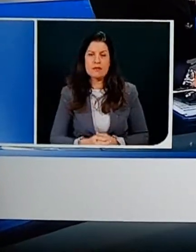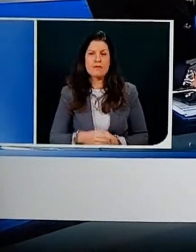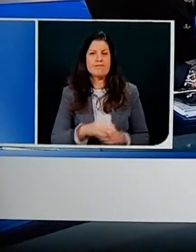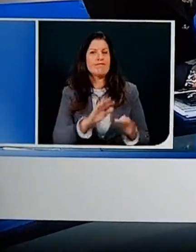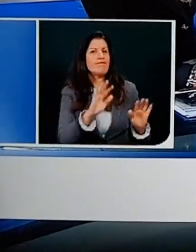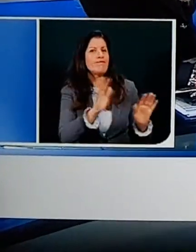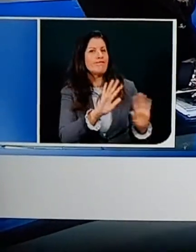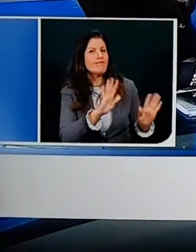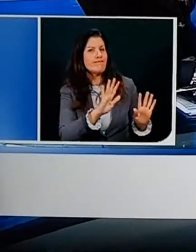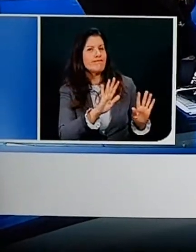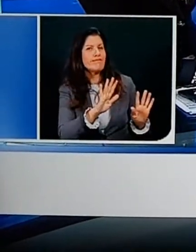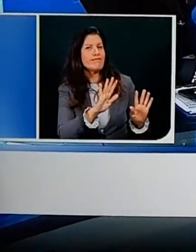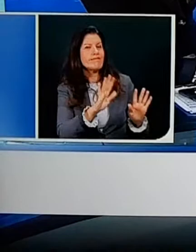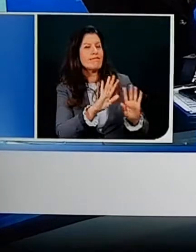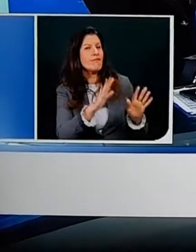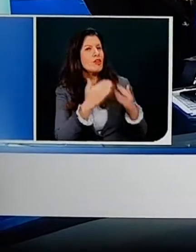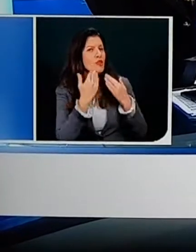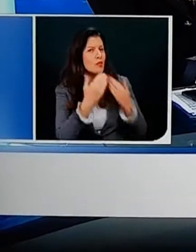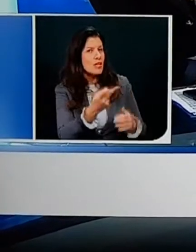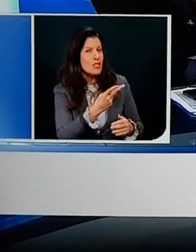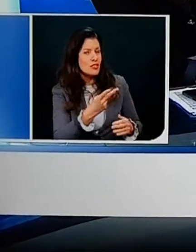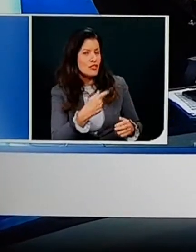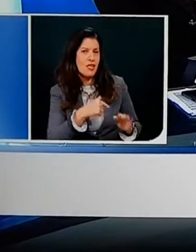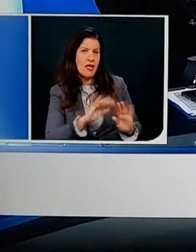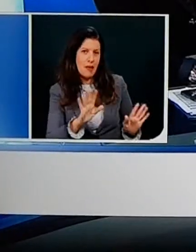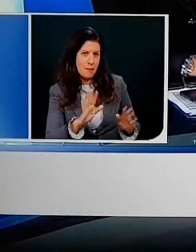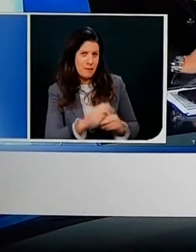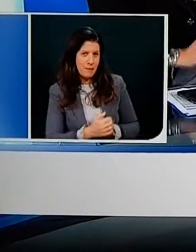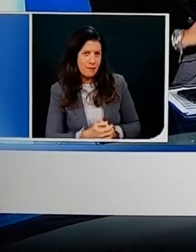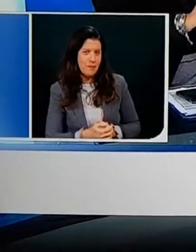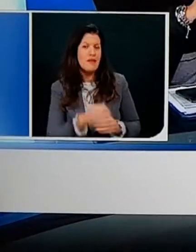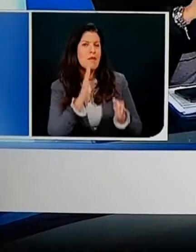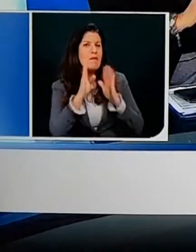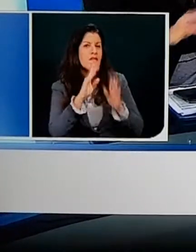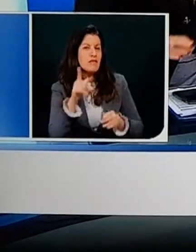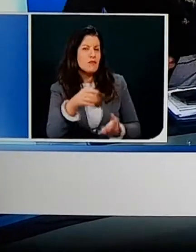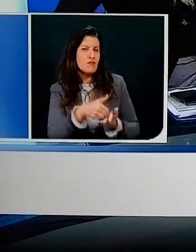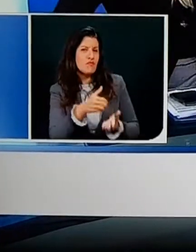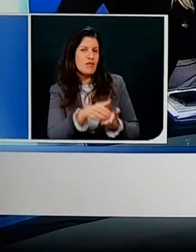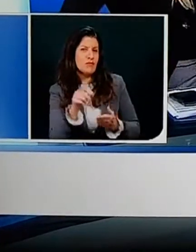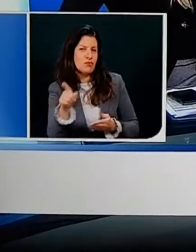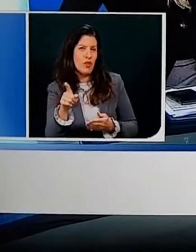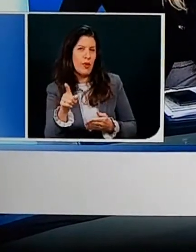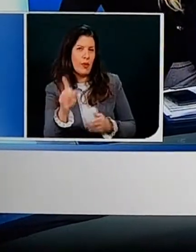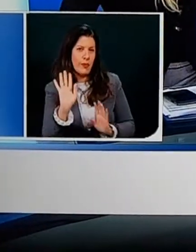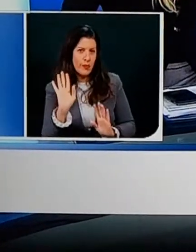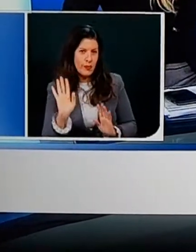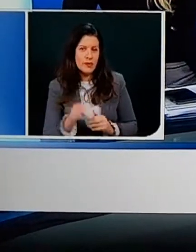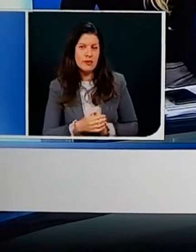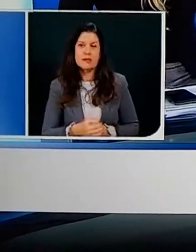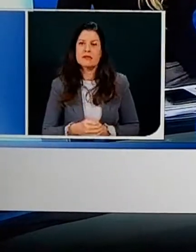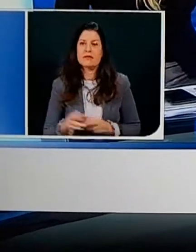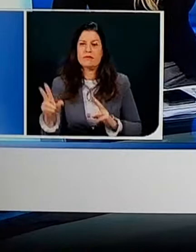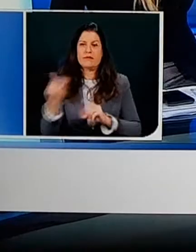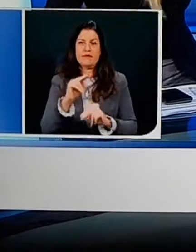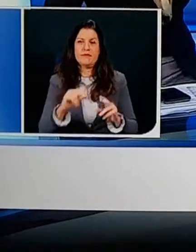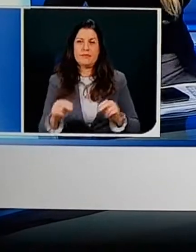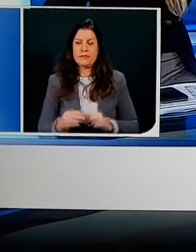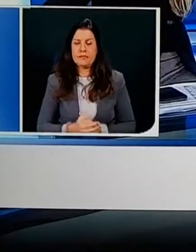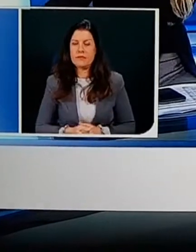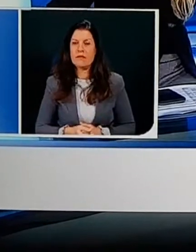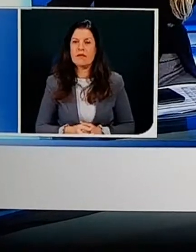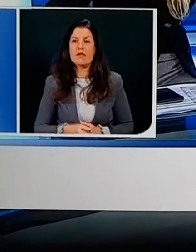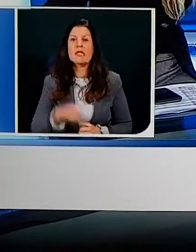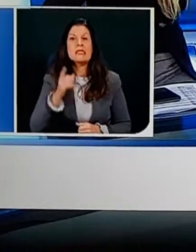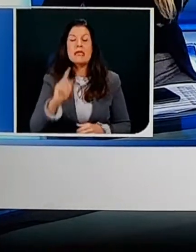הולכים למעריקים. תודה לשניכם הצופים. ישמחו להגיד לכם בדף הפייסבוק. להמשיך ולא לשלם את תשלומי ההורים. פיצ'י ופז. ולעשות מחר